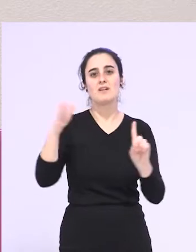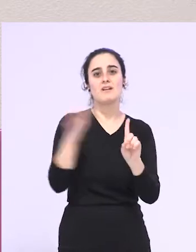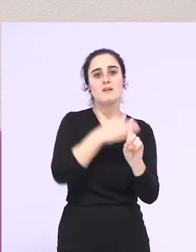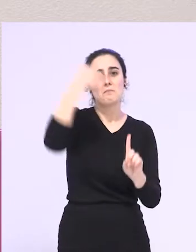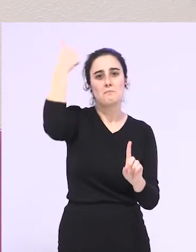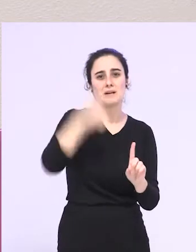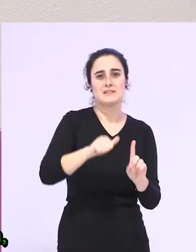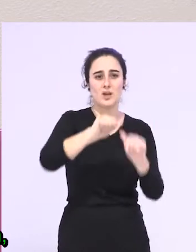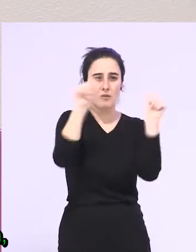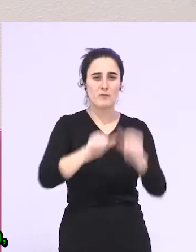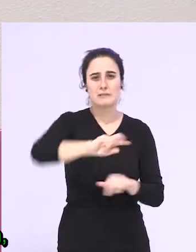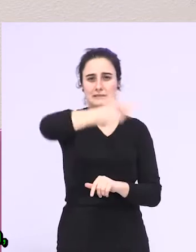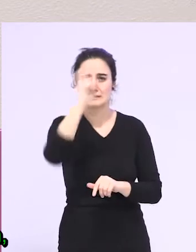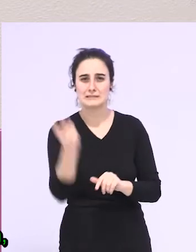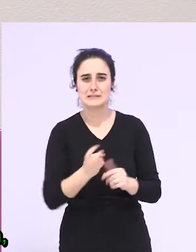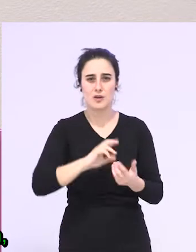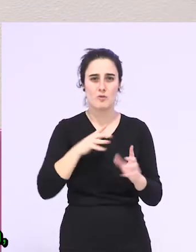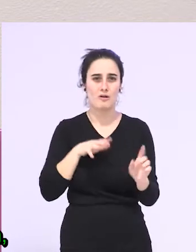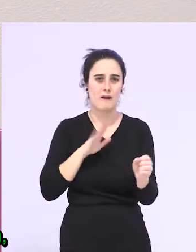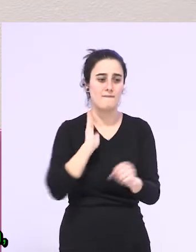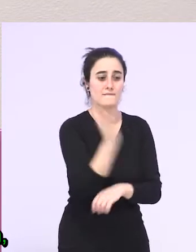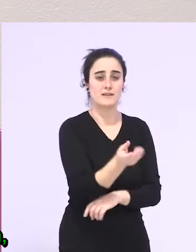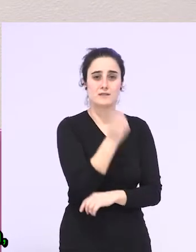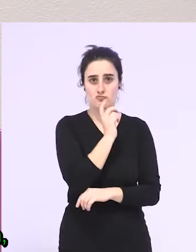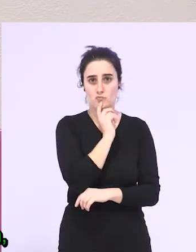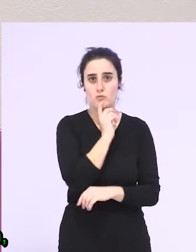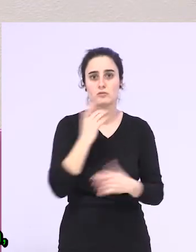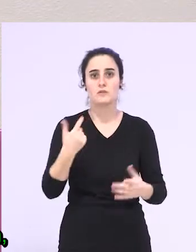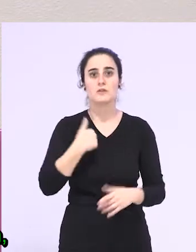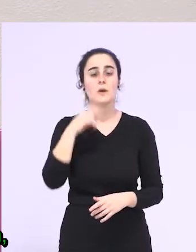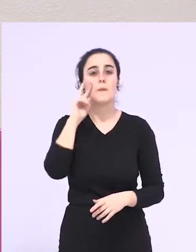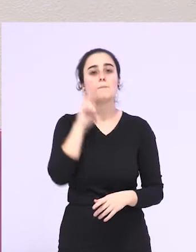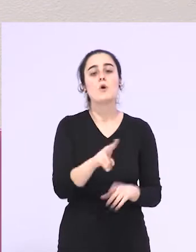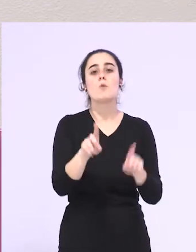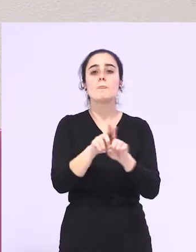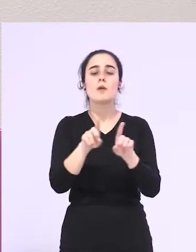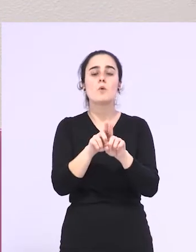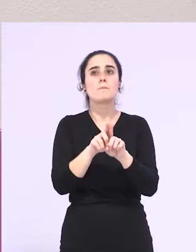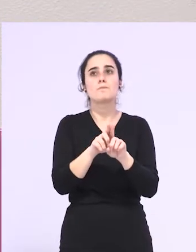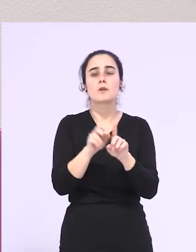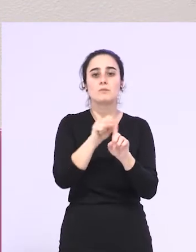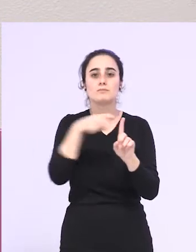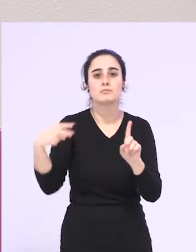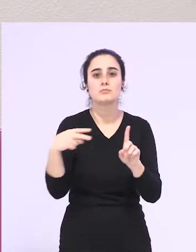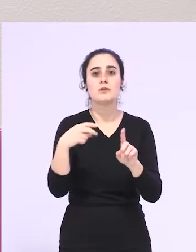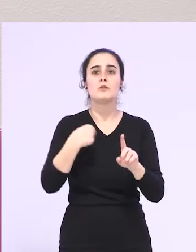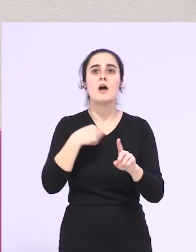forma desberdinetan, ez? Orduan, nik hasieratikan beti jokatzen dut poliedroaren ideiarekin eta bi